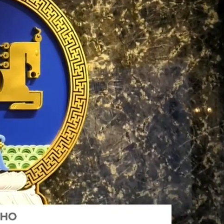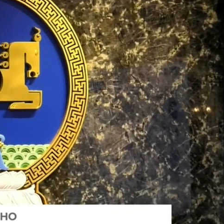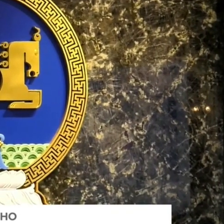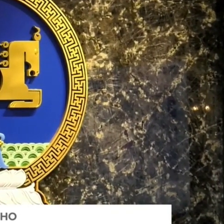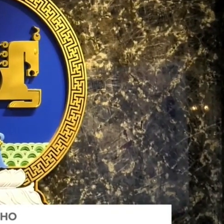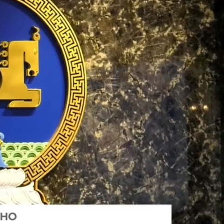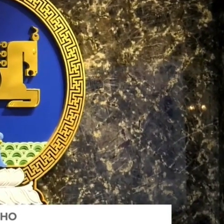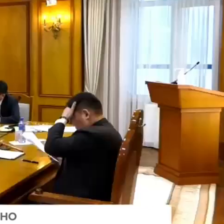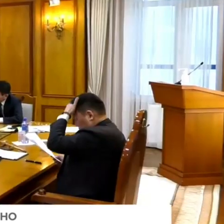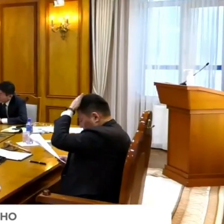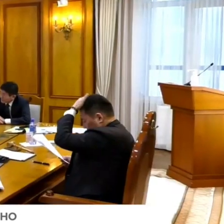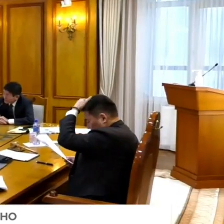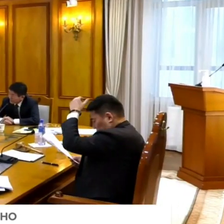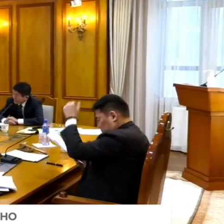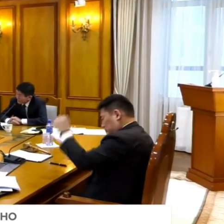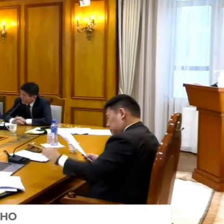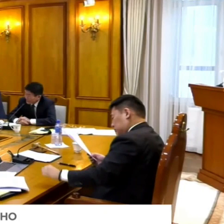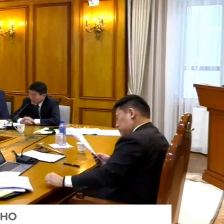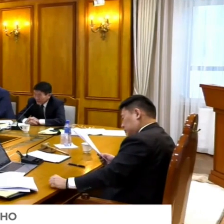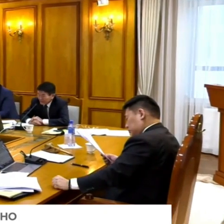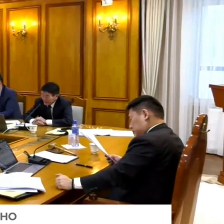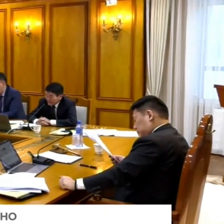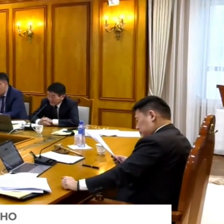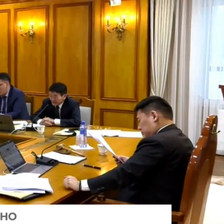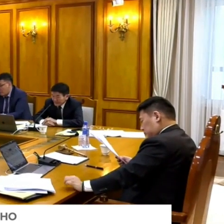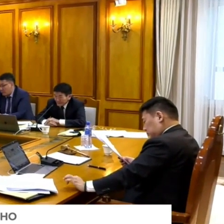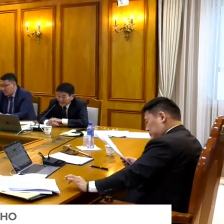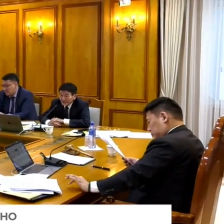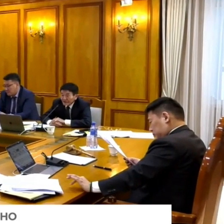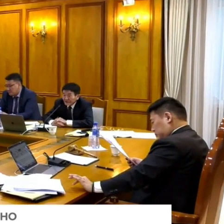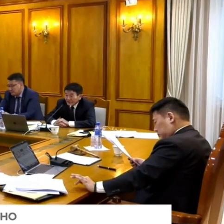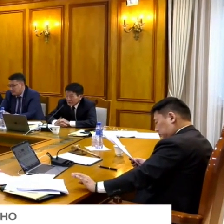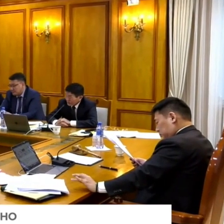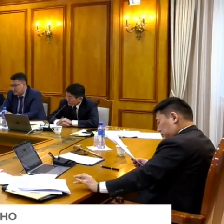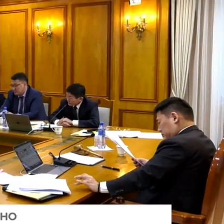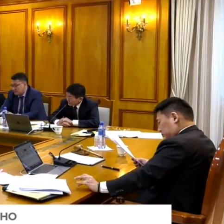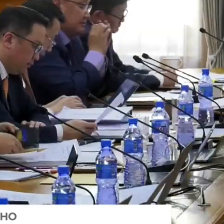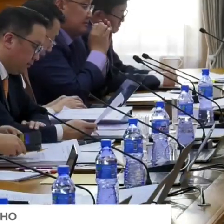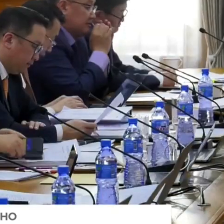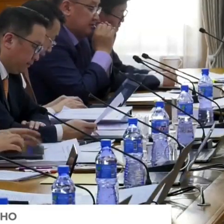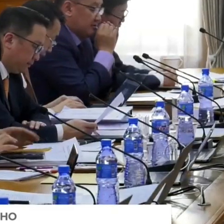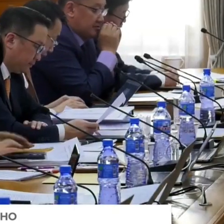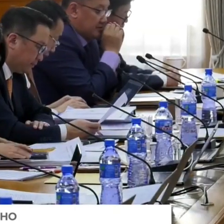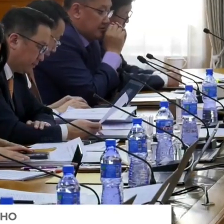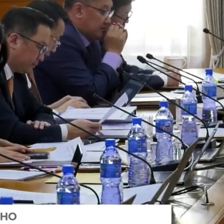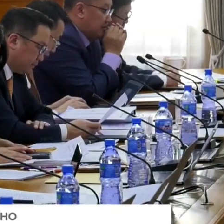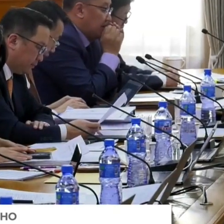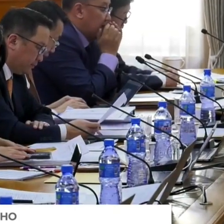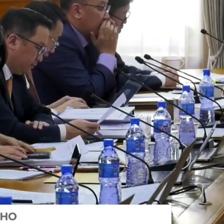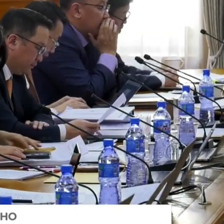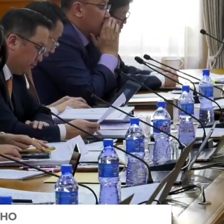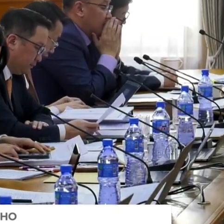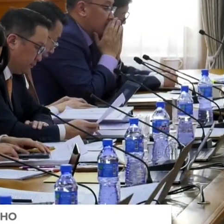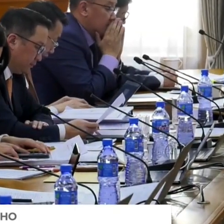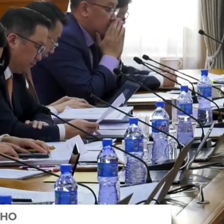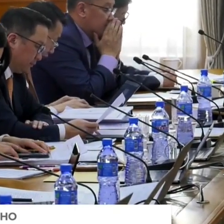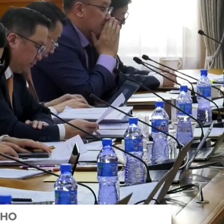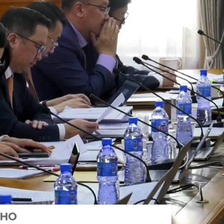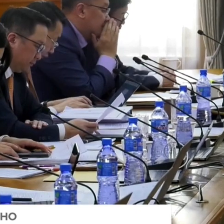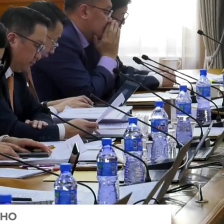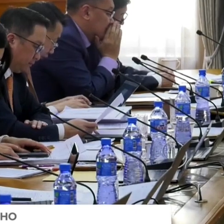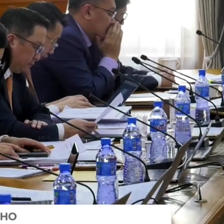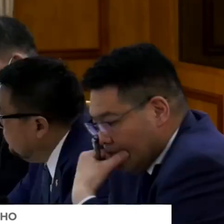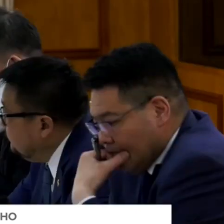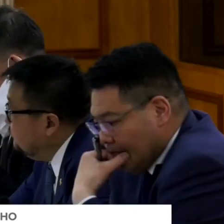татах зорилтын хүрээнд Монгол улсад жуулчлах зорилгоор эх хүртэл хоногийн хугацаанд зорчих бүгд найрамдах солонгос улсын иргэдийг 2024